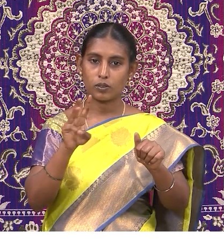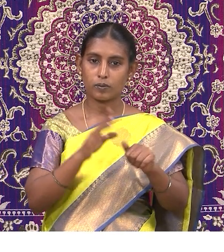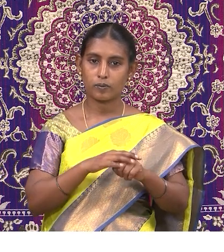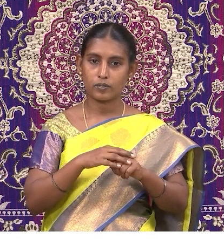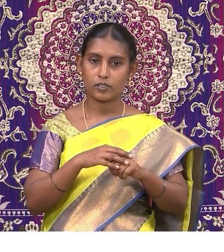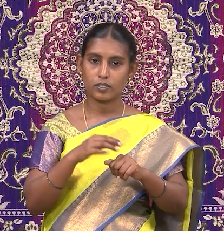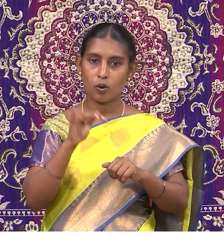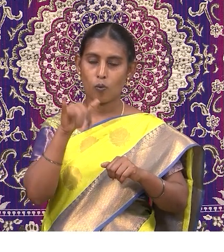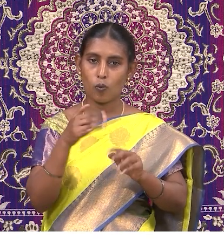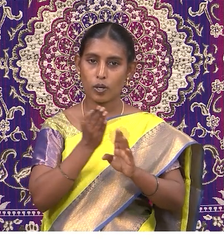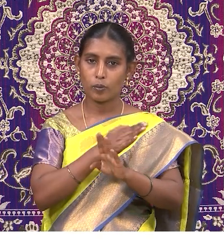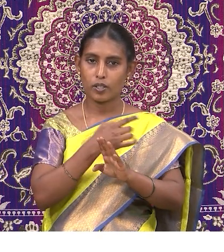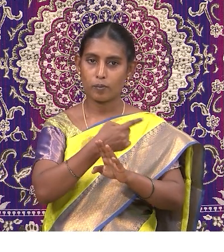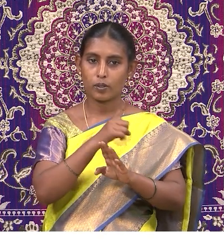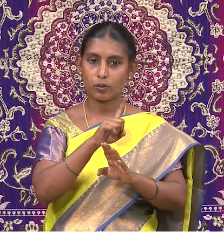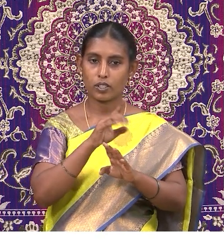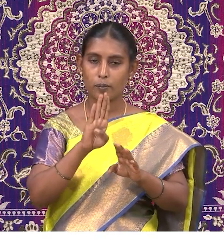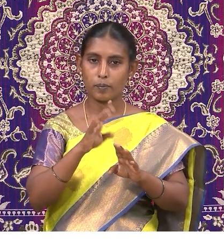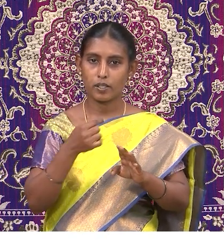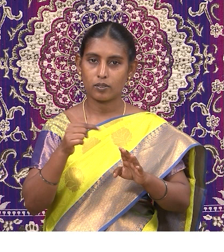பி, மாறிலி உறுப்பு மைனஸ் நாலு சி.